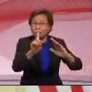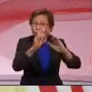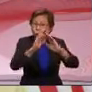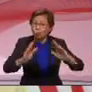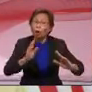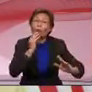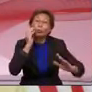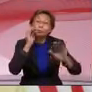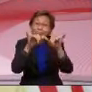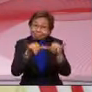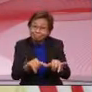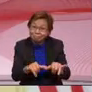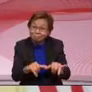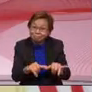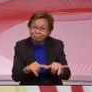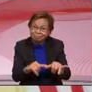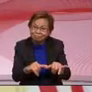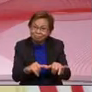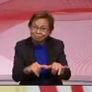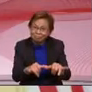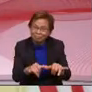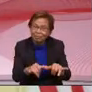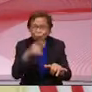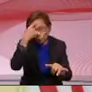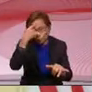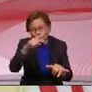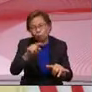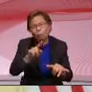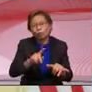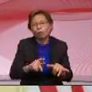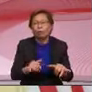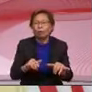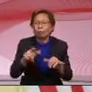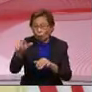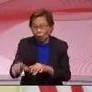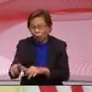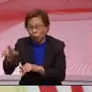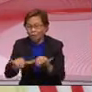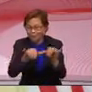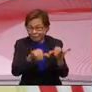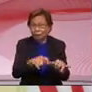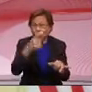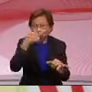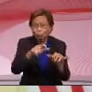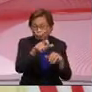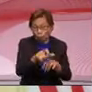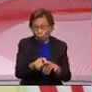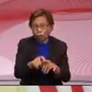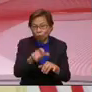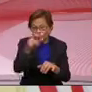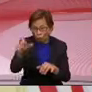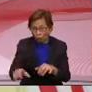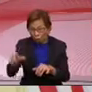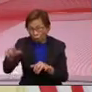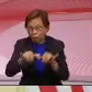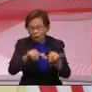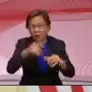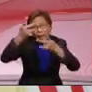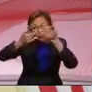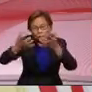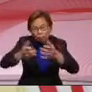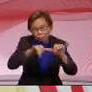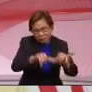Ada untuk untuk apa penghuni yang akan tinggal di situ dari segi pelancongan, pelancong-pelancong